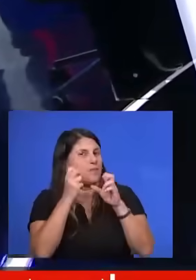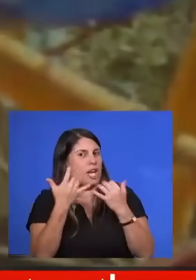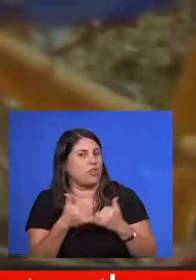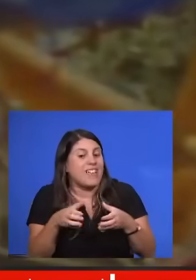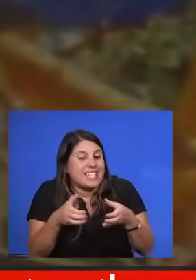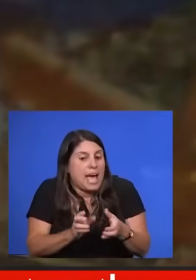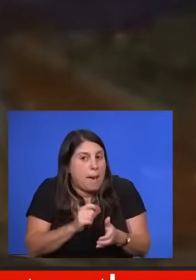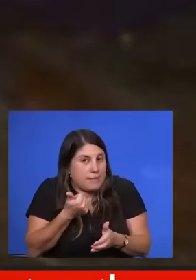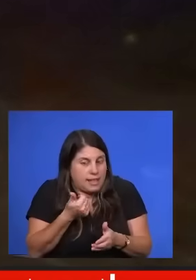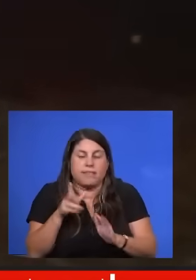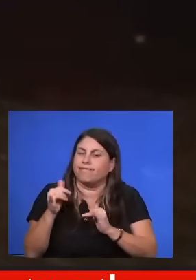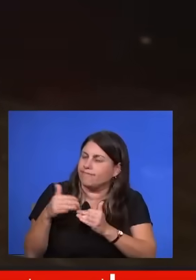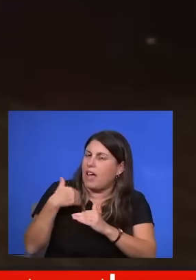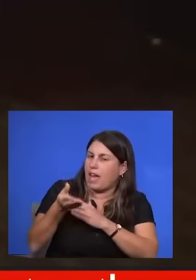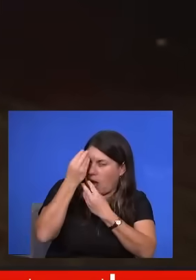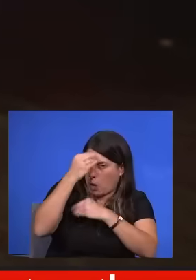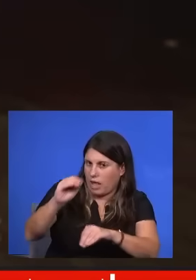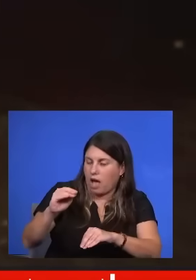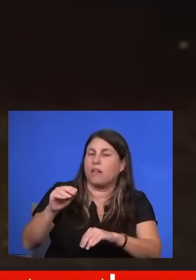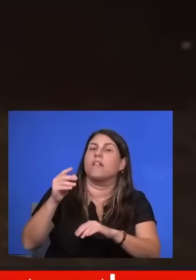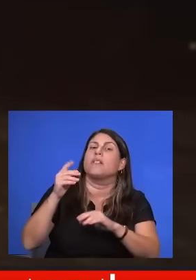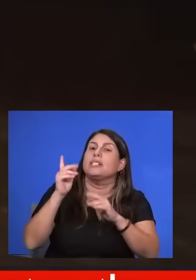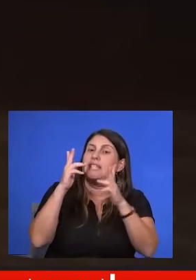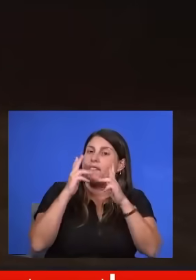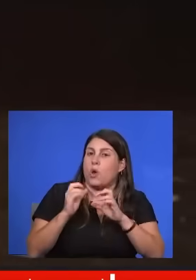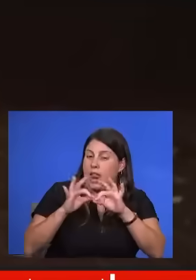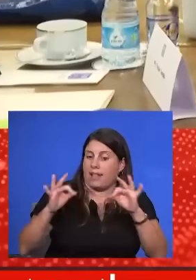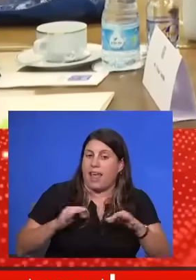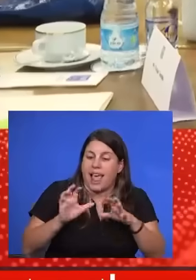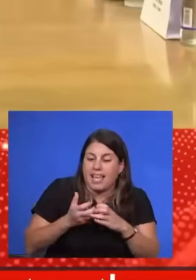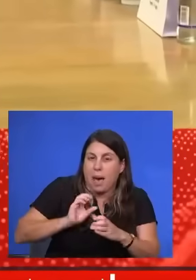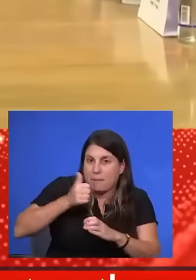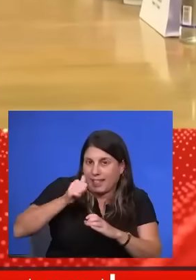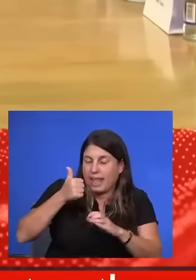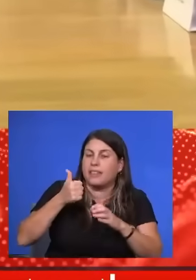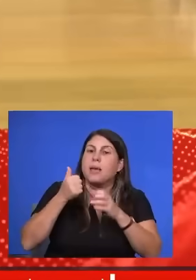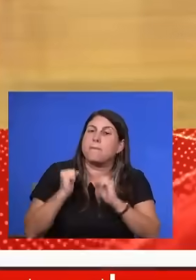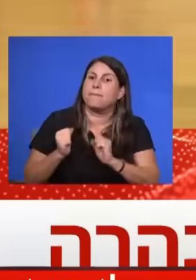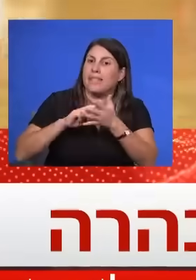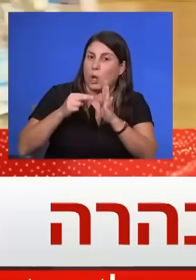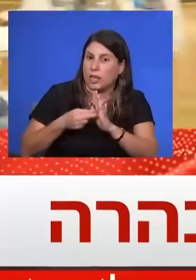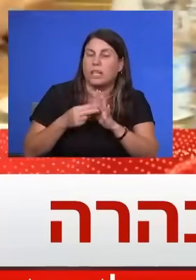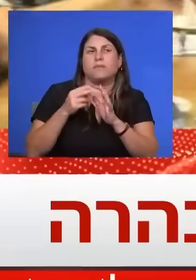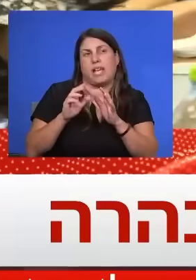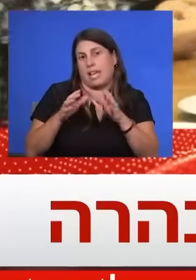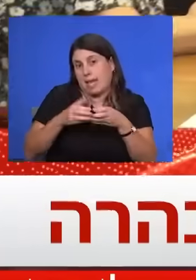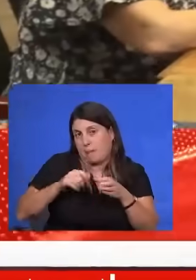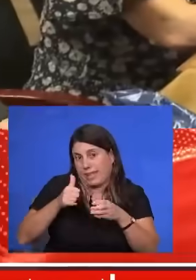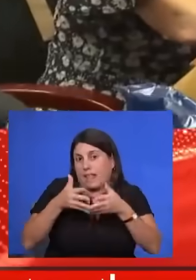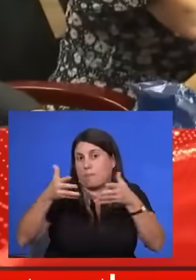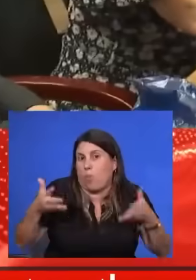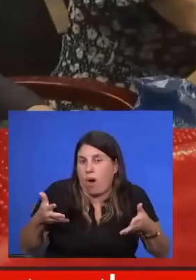הצהרה של נתניהו צפוי להתחיל ממש בדקות הקרובות הקבינט המדיני-ביטחוני, זה הקבינט המורחב יש כמה דברים שאני מבינה שאמורים לעלות,